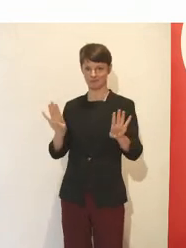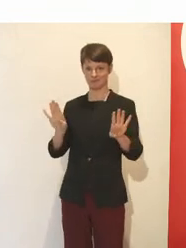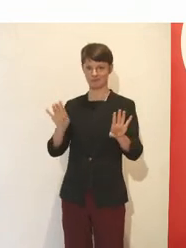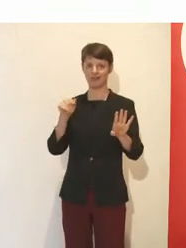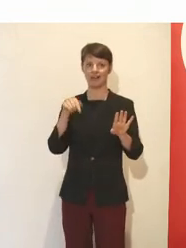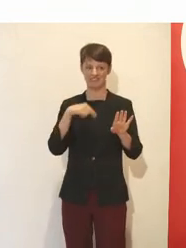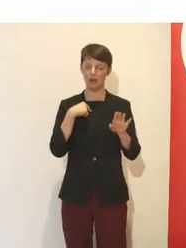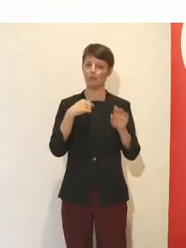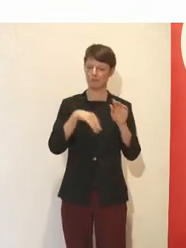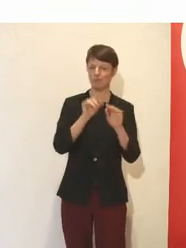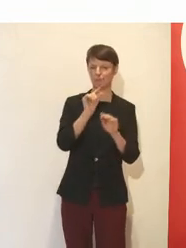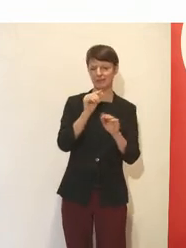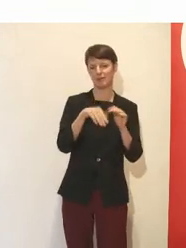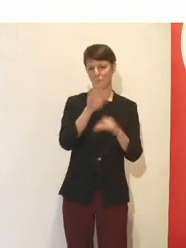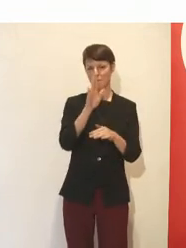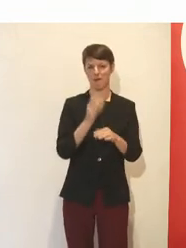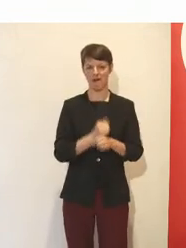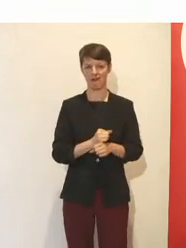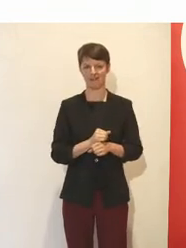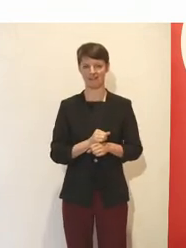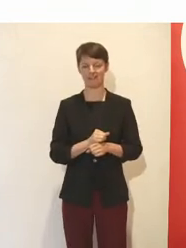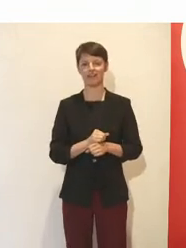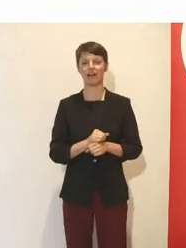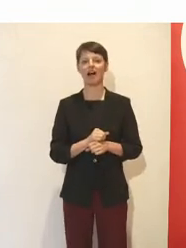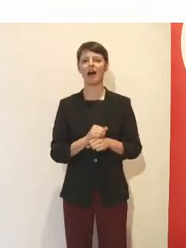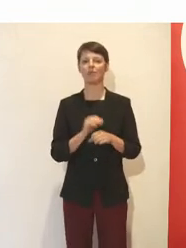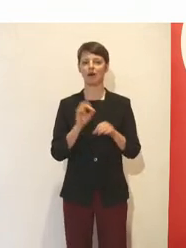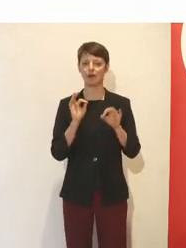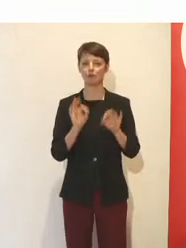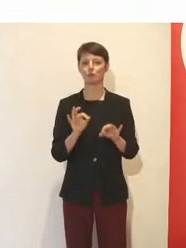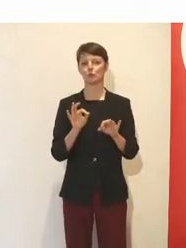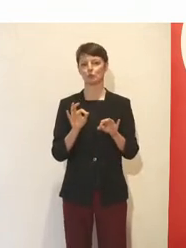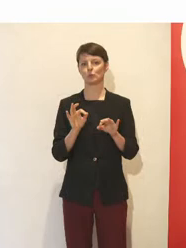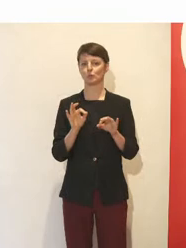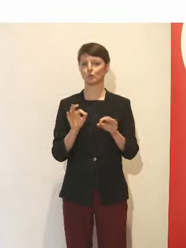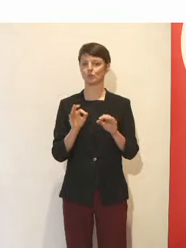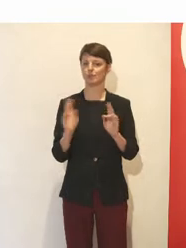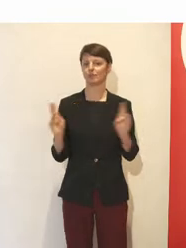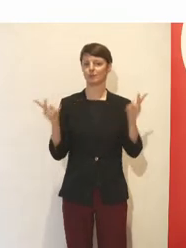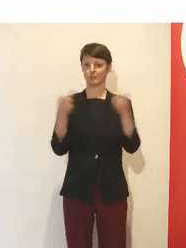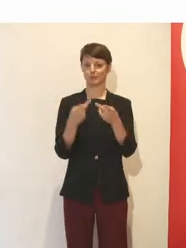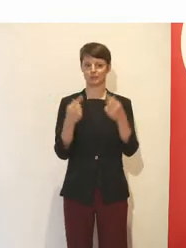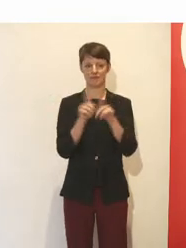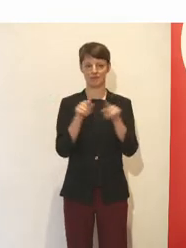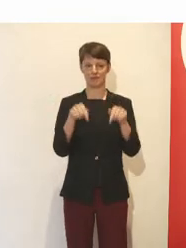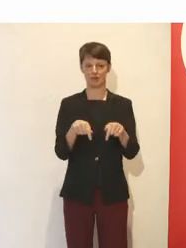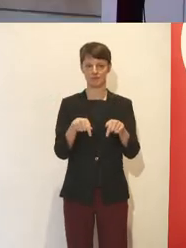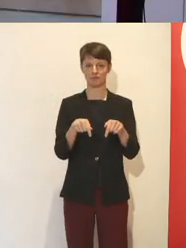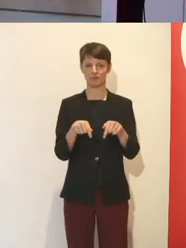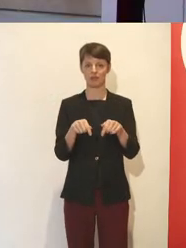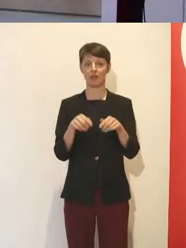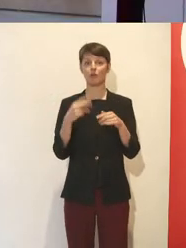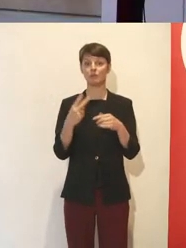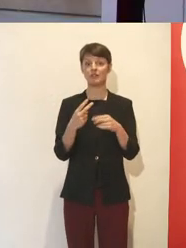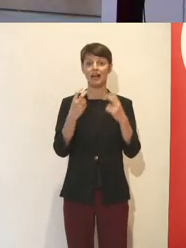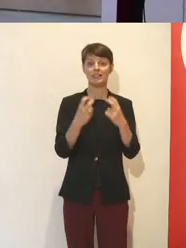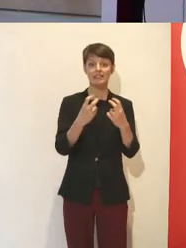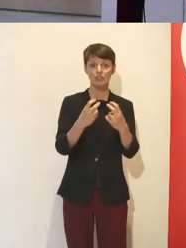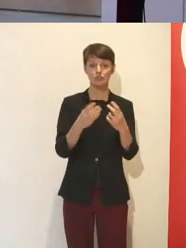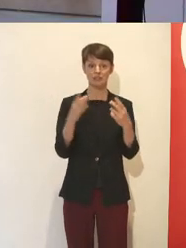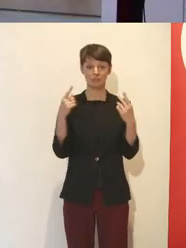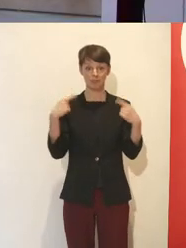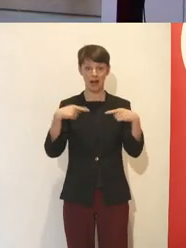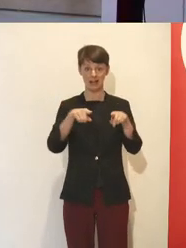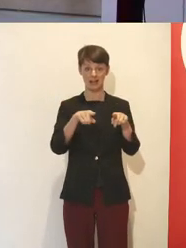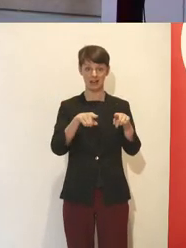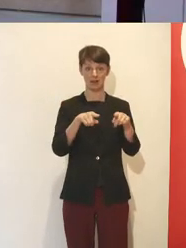sind noch ein bisschen mehr aber es kann auf jeden fall gut mithalten und ich weiß nicht ob drei sessions verfolgt werden oder ob es um